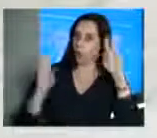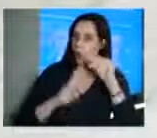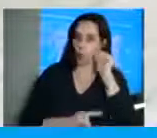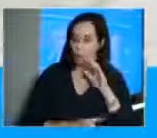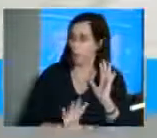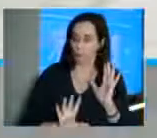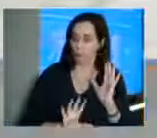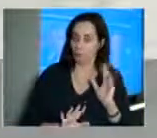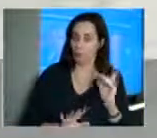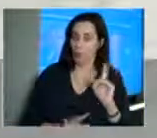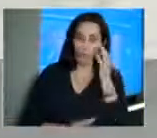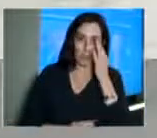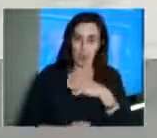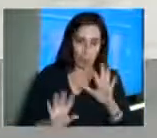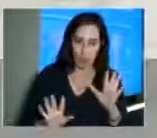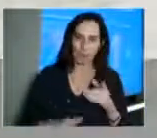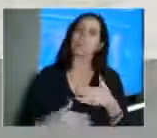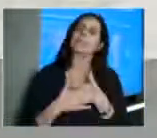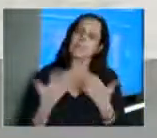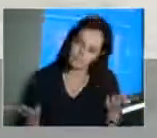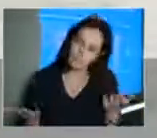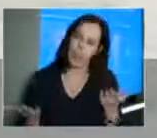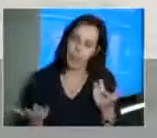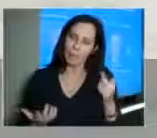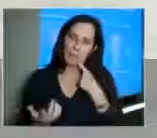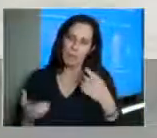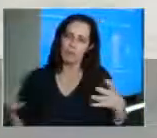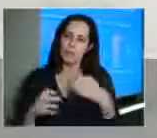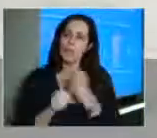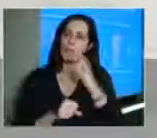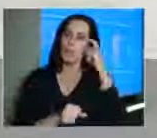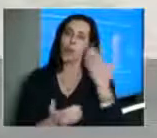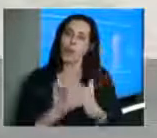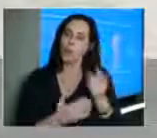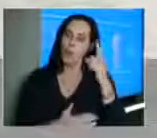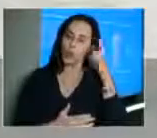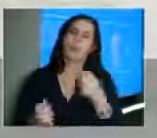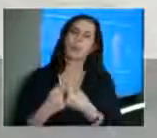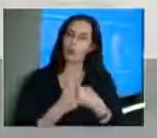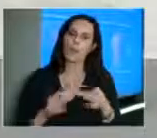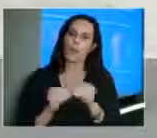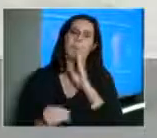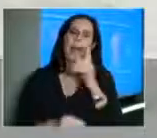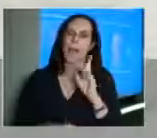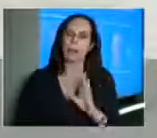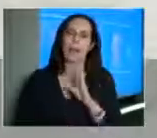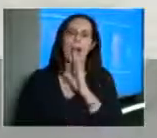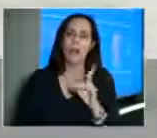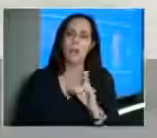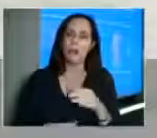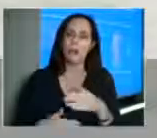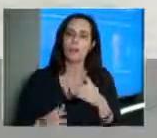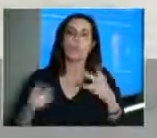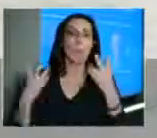לבן, לא שמנו לב אליה. זה סתם, זה ספין של מפלגת העבודה שמודגת מהעובדה שהם לא יודעים להתמודד עם בעיה אחת. הבעיה היא שלאף אחד